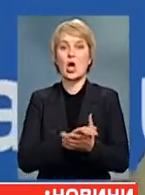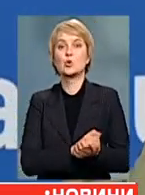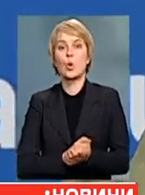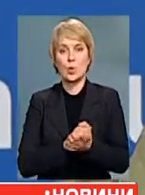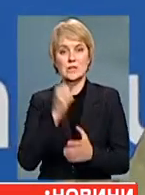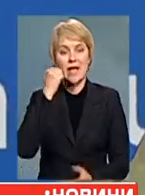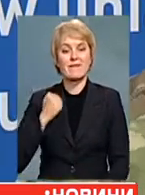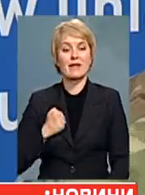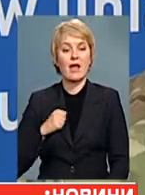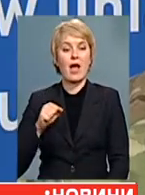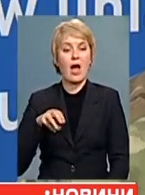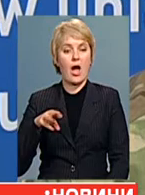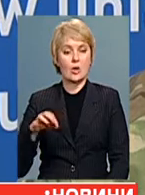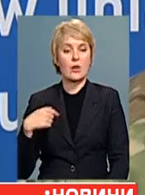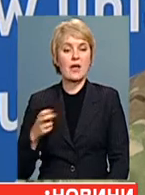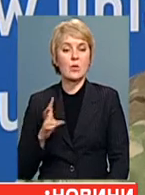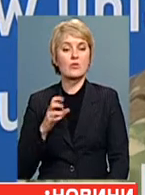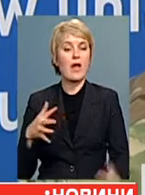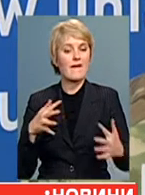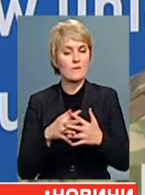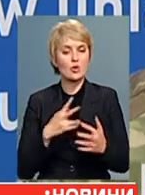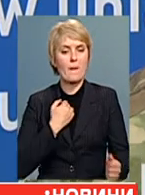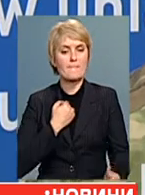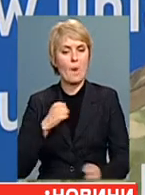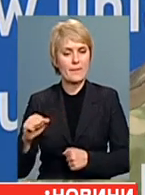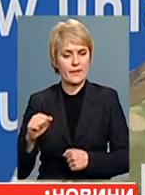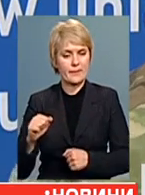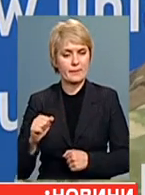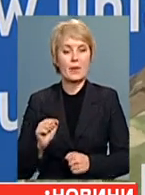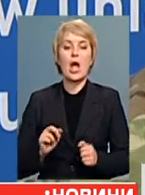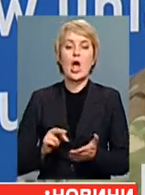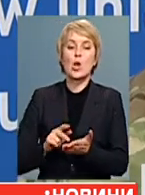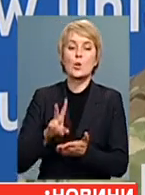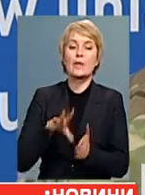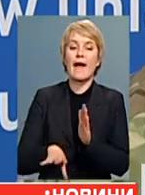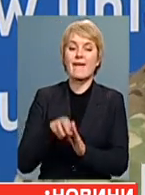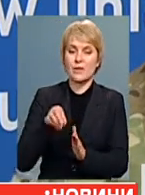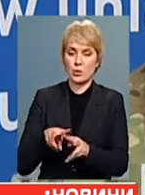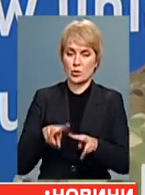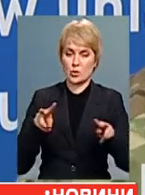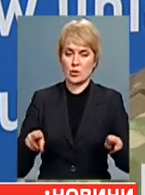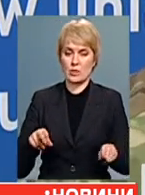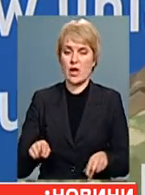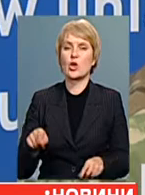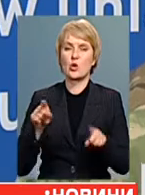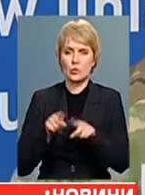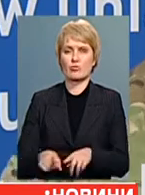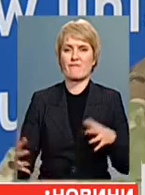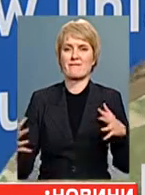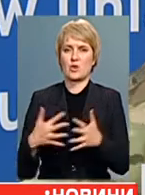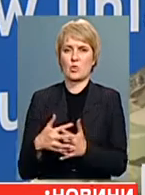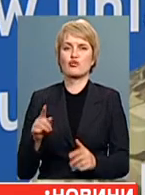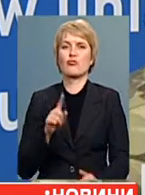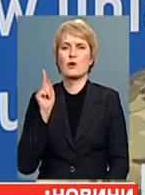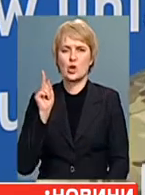АТО. Я йду на фронт, щоб побідіти. Я йду на вибори точно так же. Це ще один фронт. Для того,